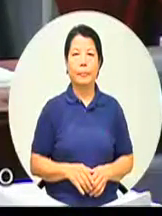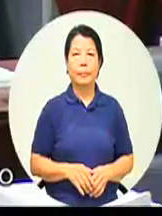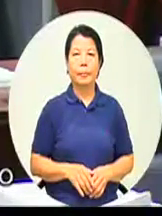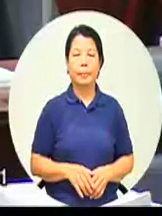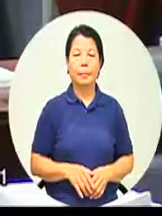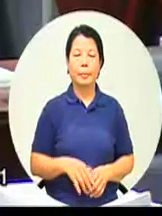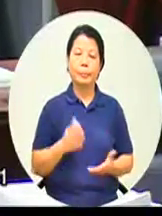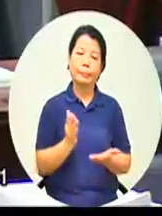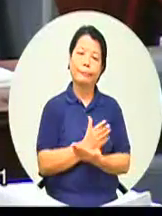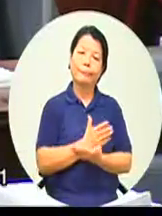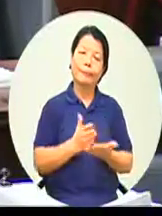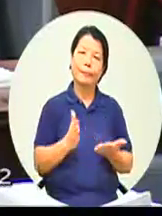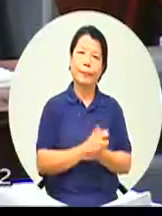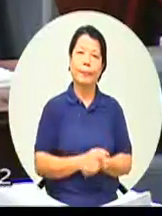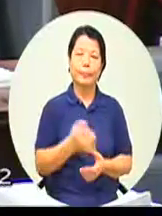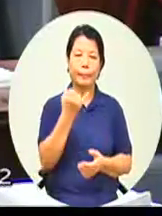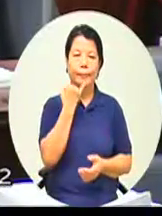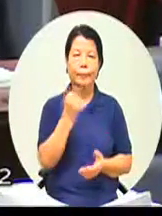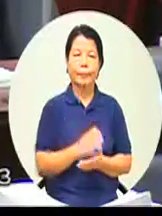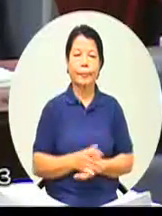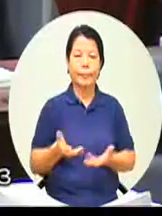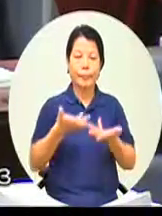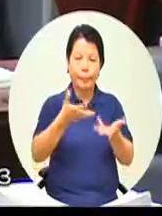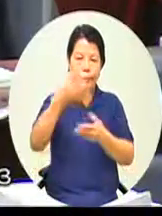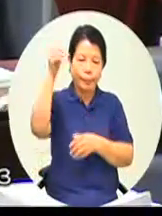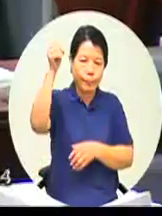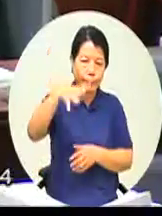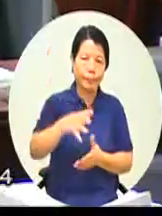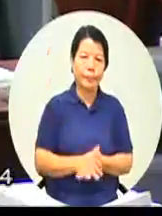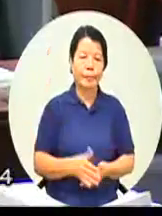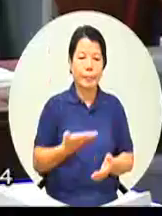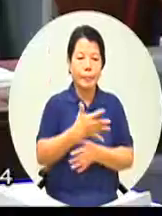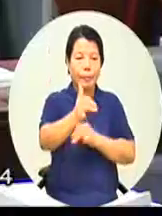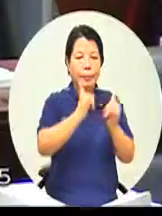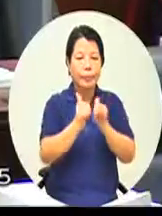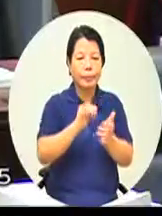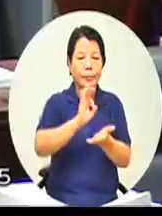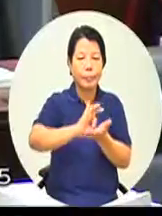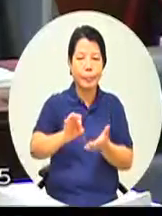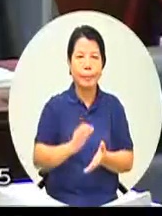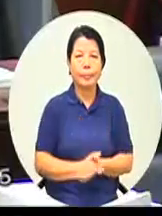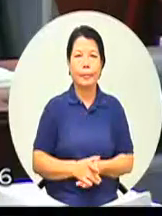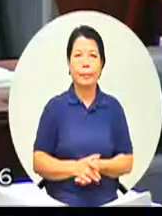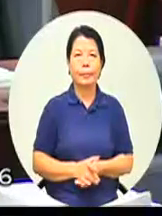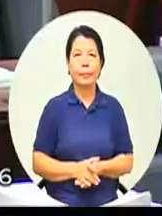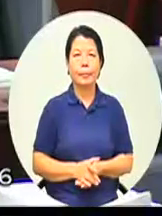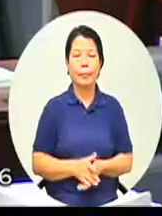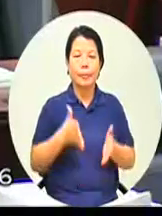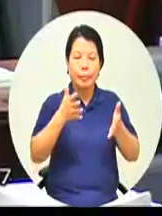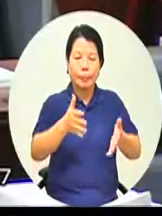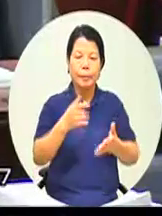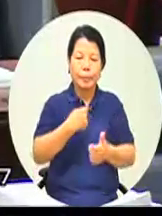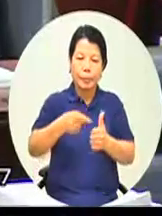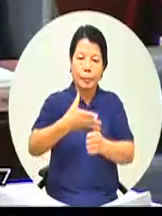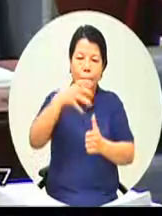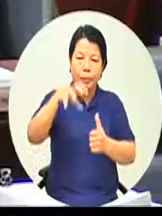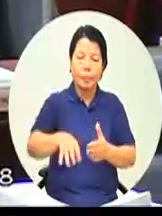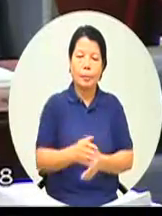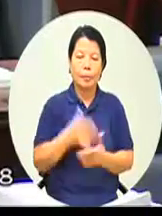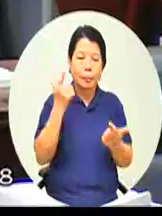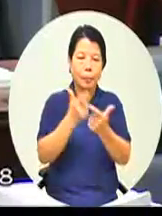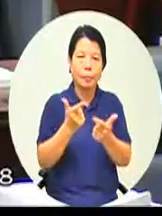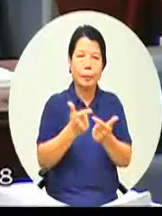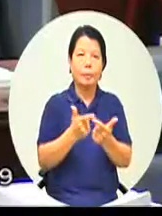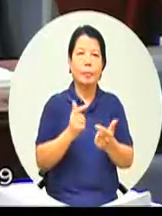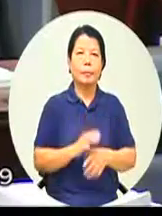散步的这一些，也可以提供照明，让我们的居民可以来使用哦。这点哦，跟嘉南教育局来配合。当